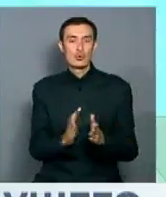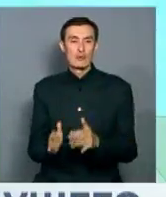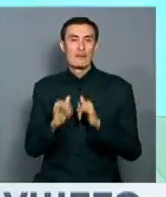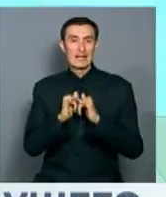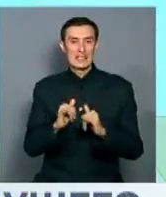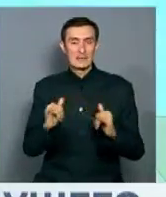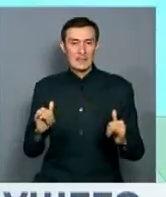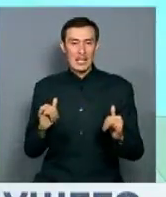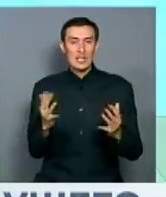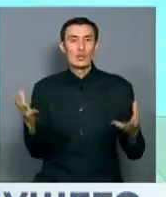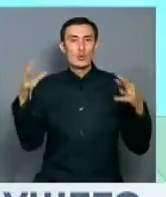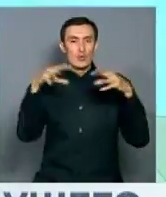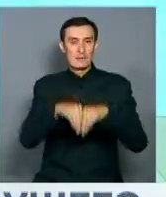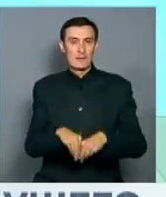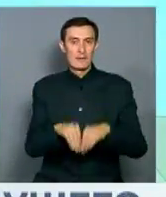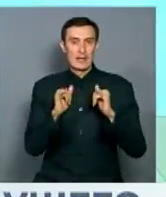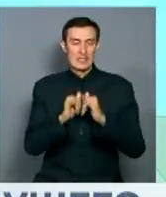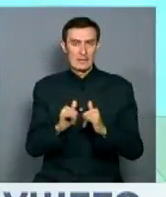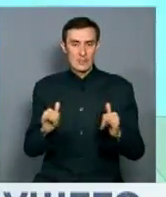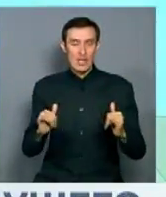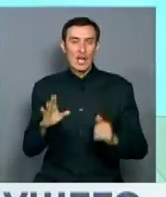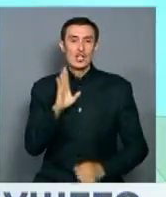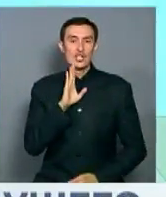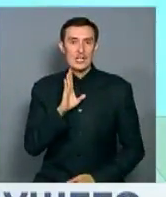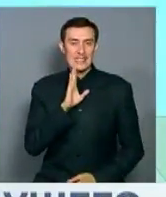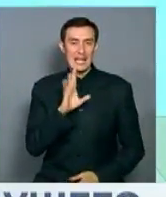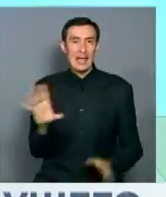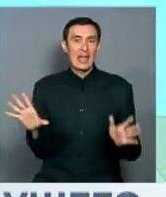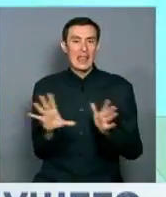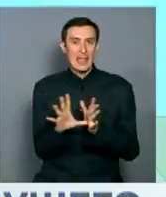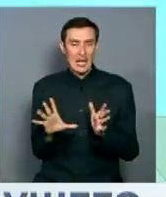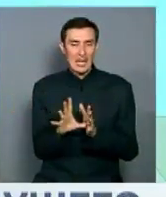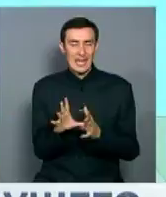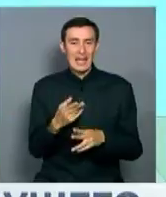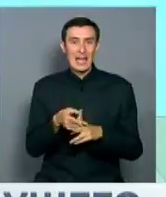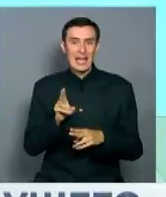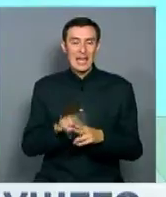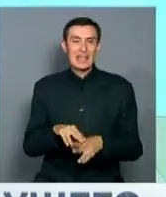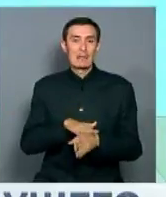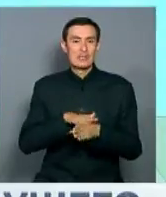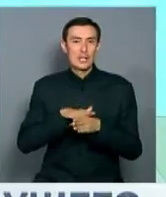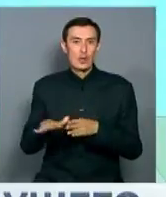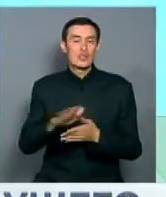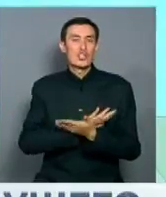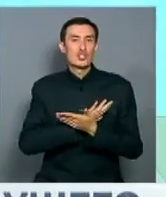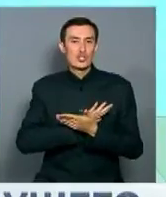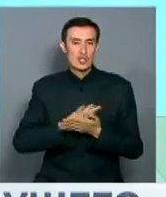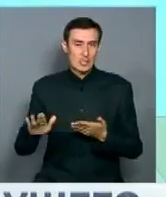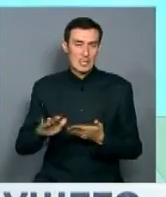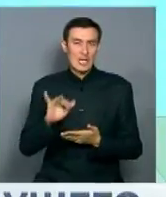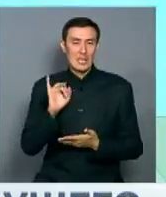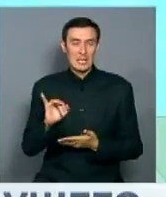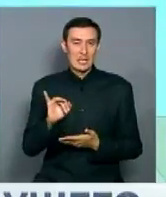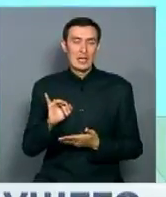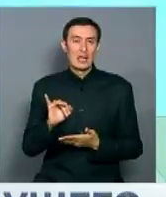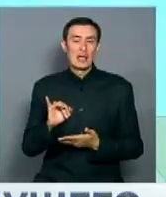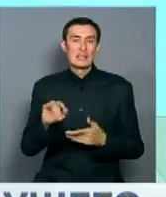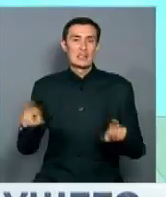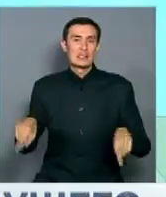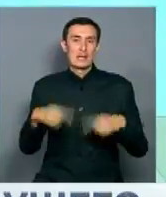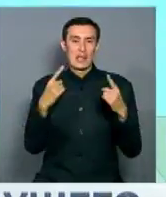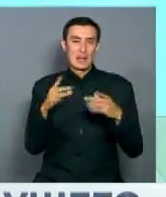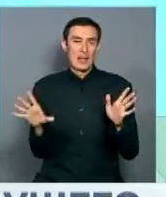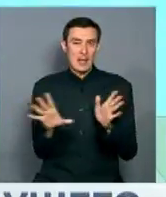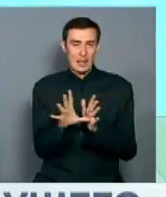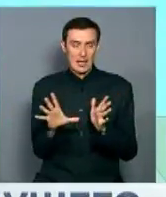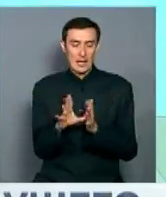и инклюзивного развития. Женская энергия – это абсолютно чистая и созидательная